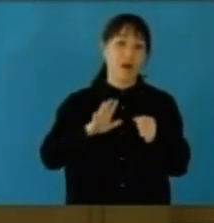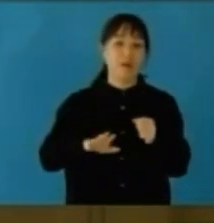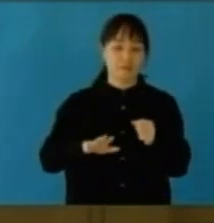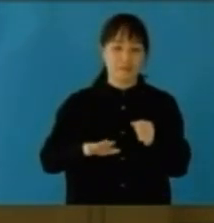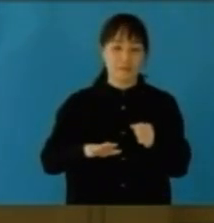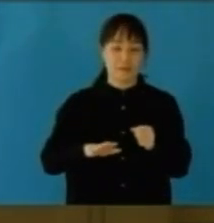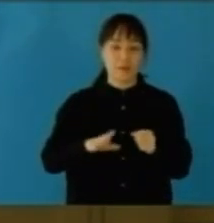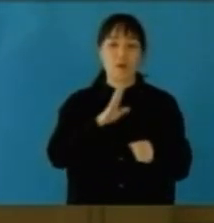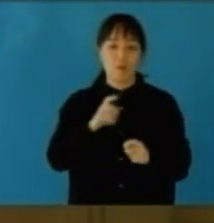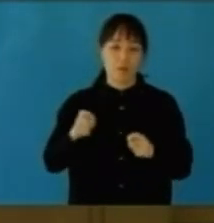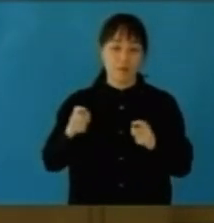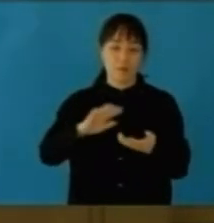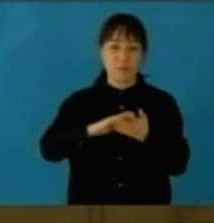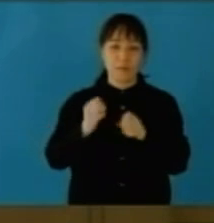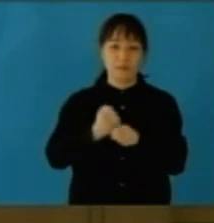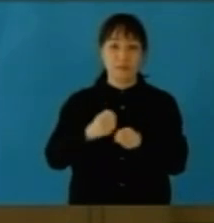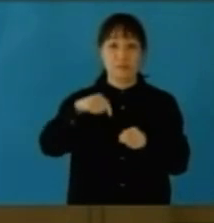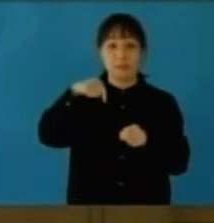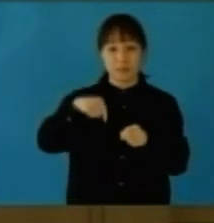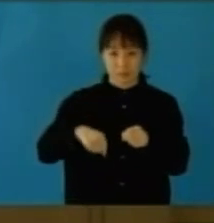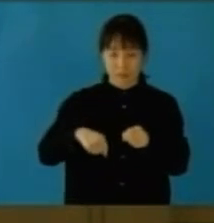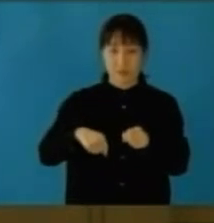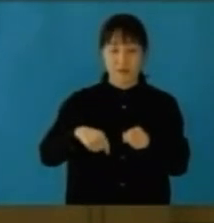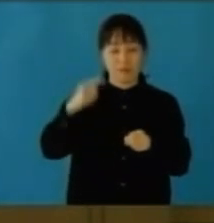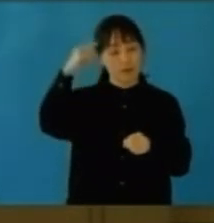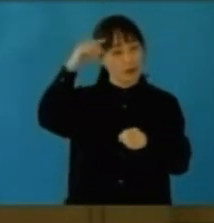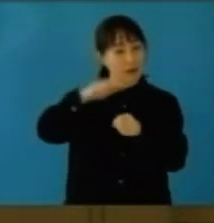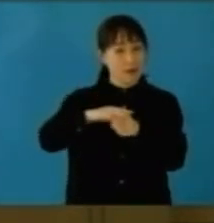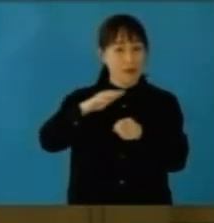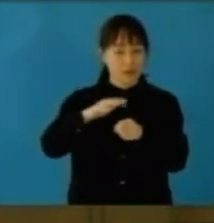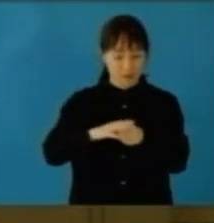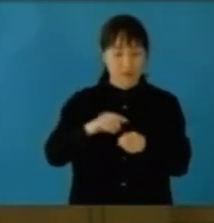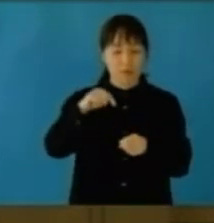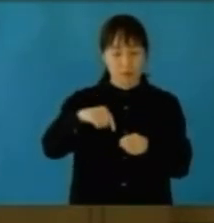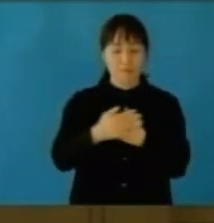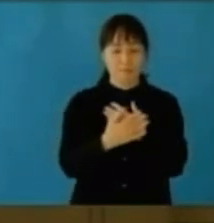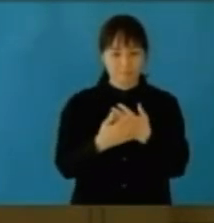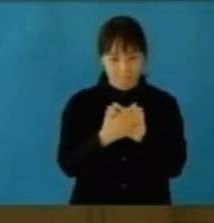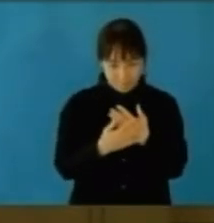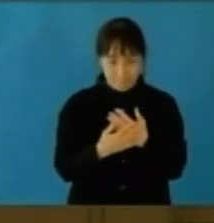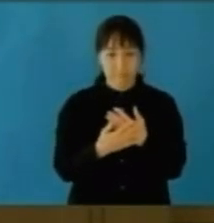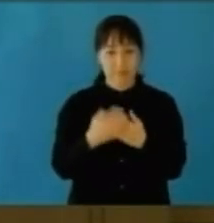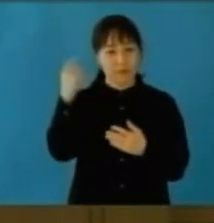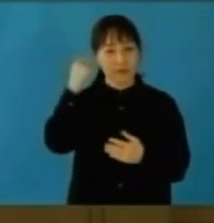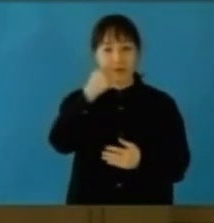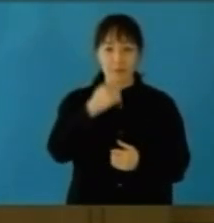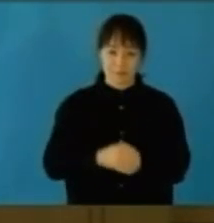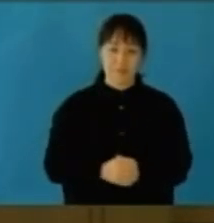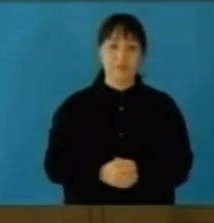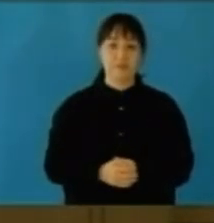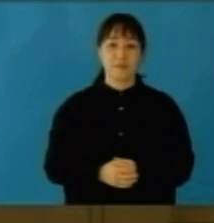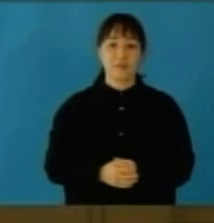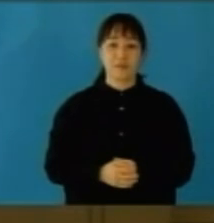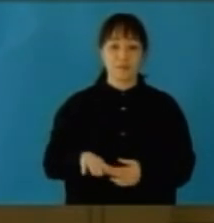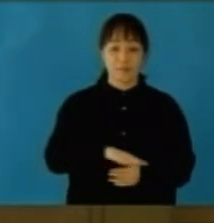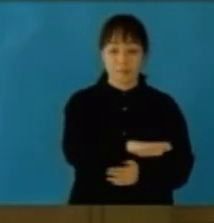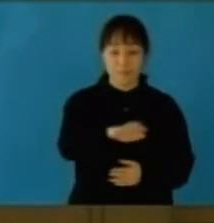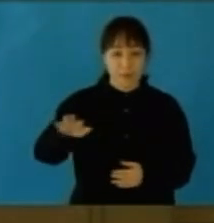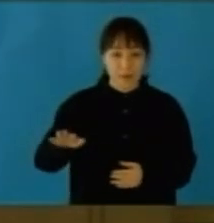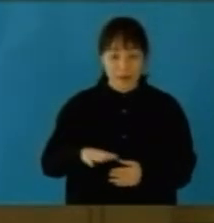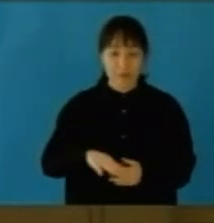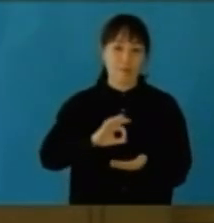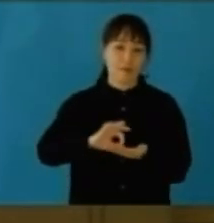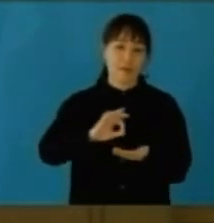今後本港区のまちづくりにおいて、こうした考え方が極めて重要であると考えております。同エリア一帯の利活